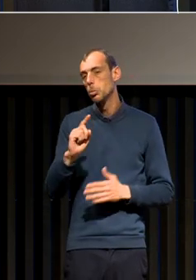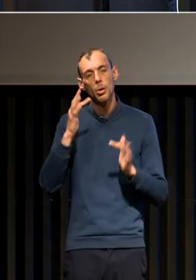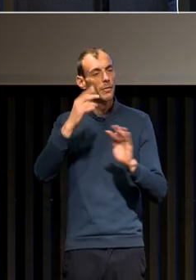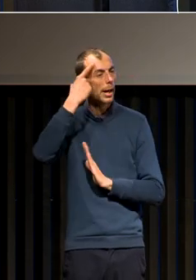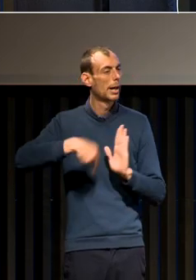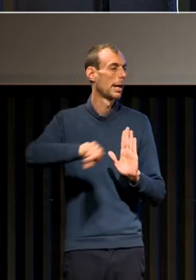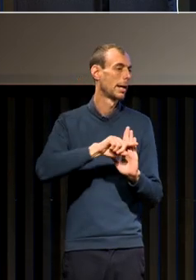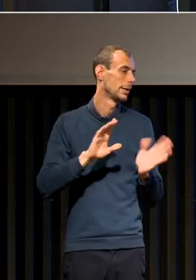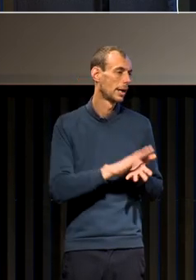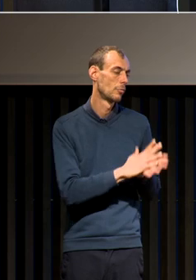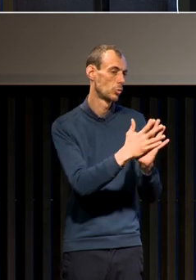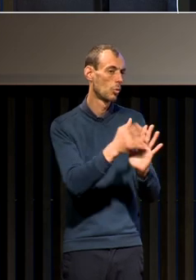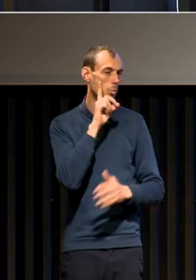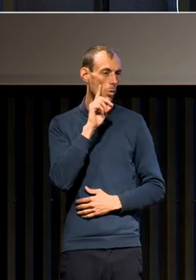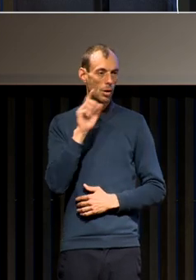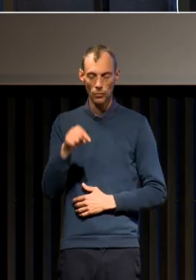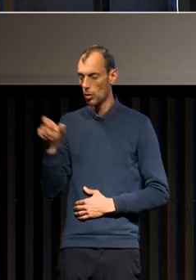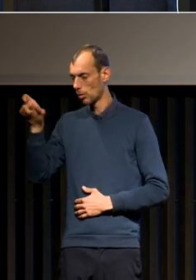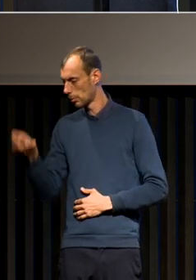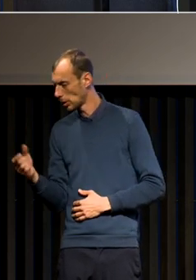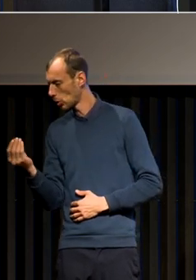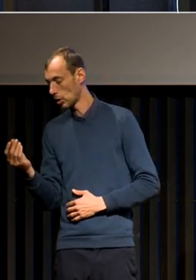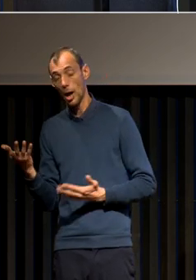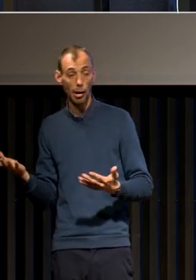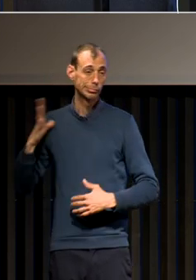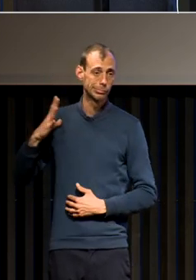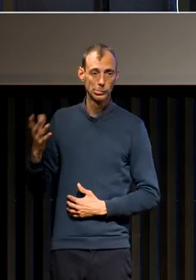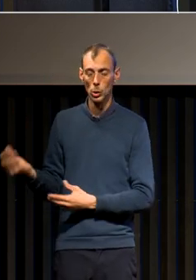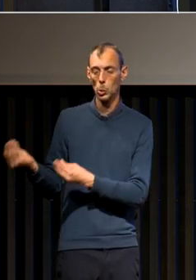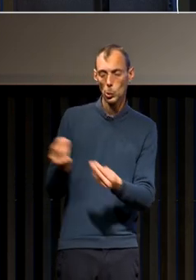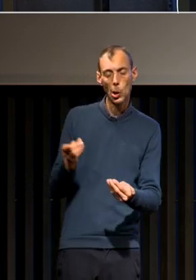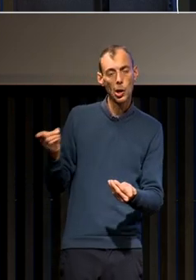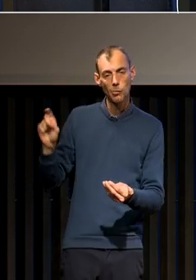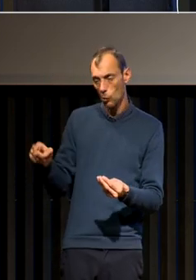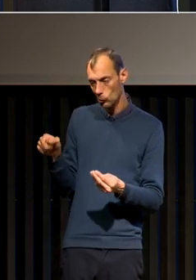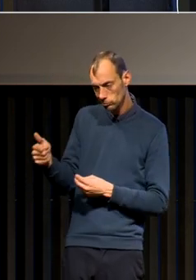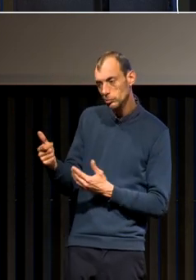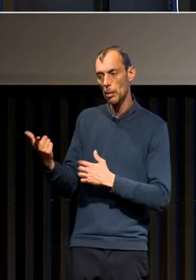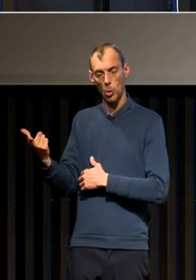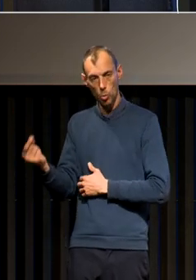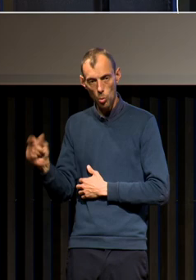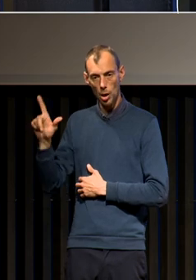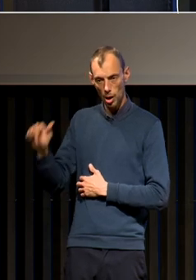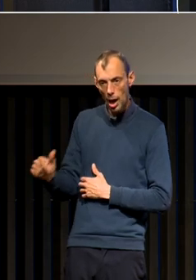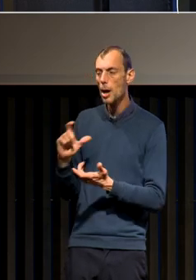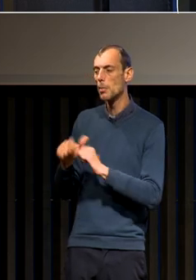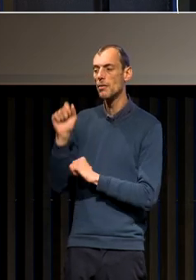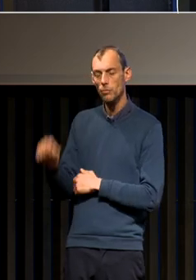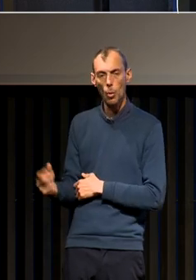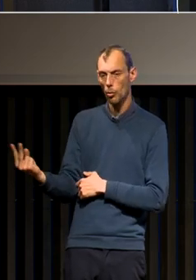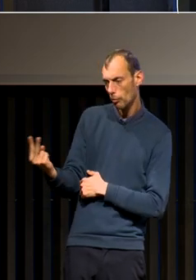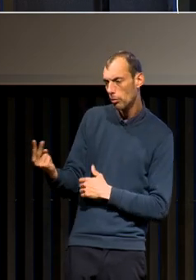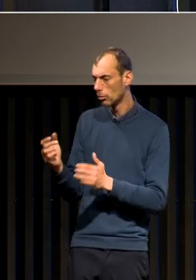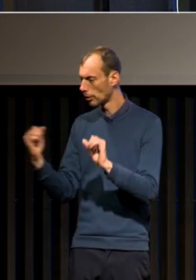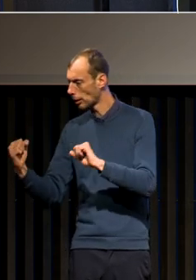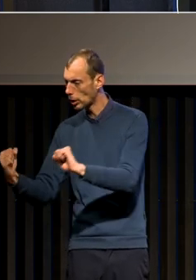que le donneur soit en couple et ait un enfant pour pouvoir donner. Il fallait l'accord du conjoint et de la conjointe.